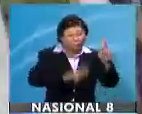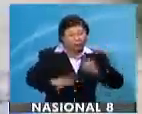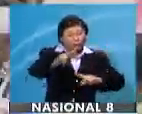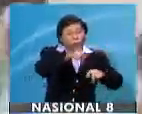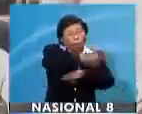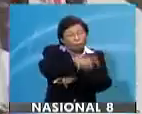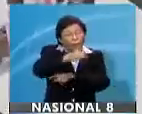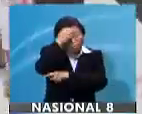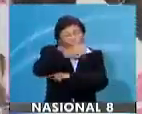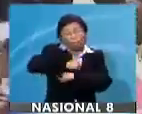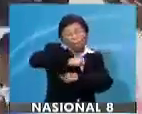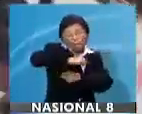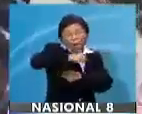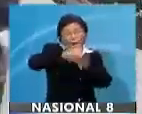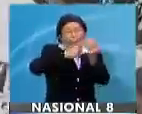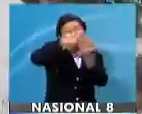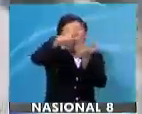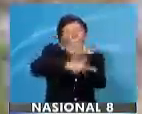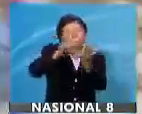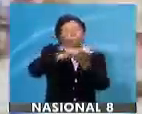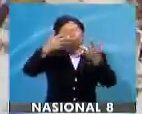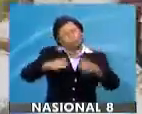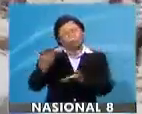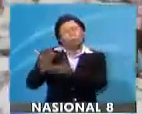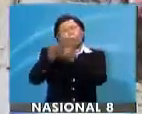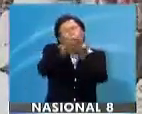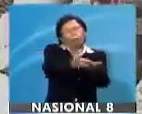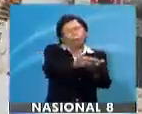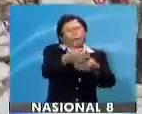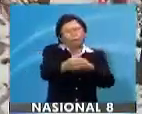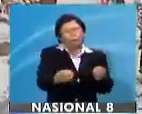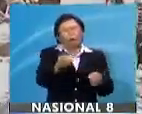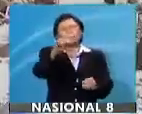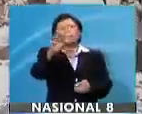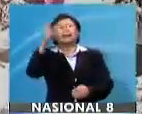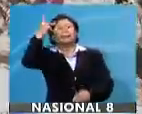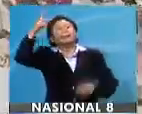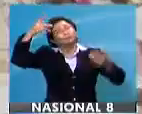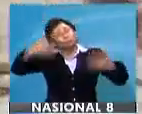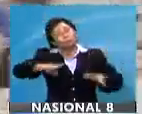Penduduk memberitahu bantahan mengenai projek berkenaan pernah diusulkan kepada Pejabat Menteri Besar